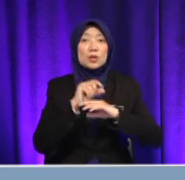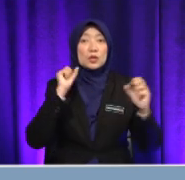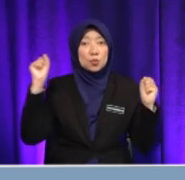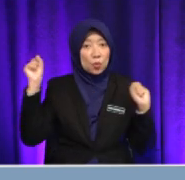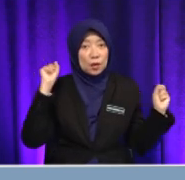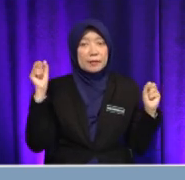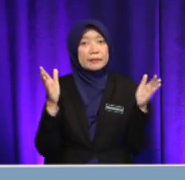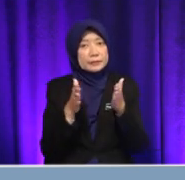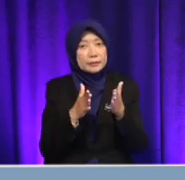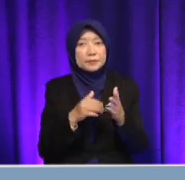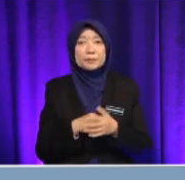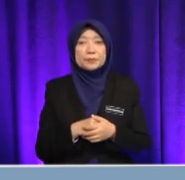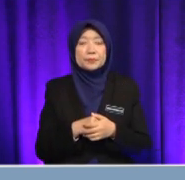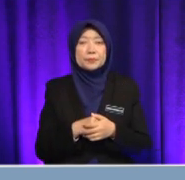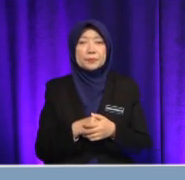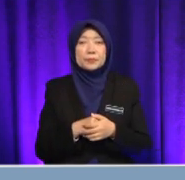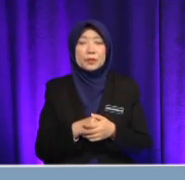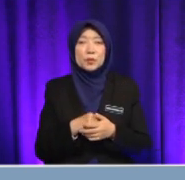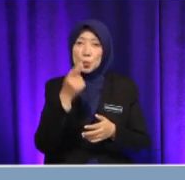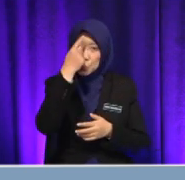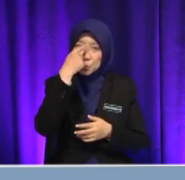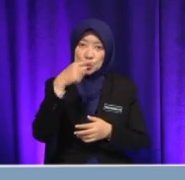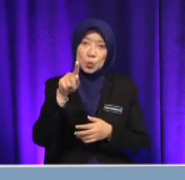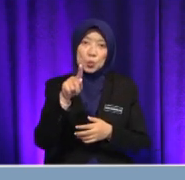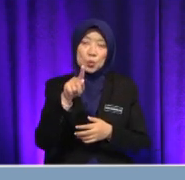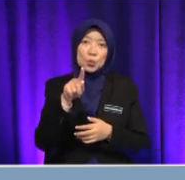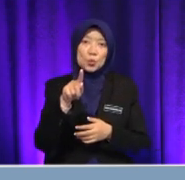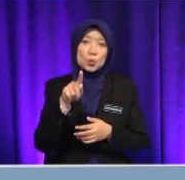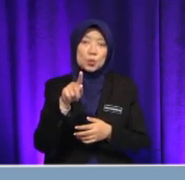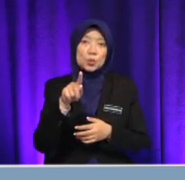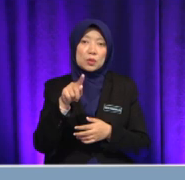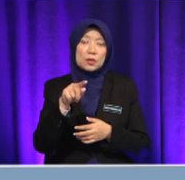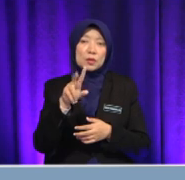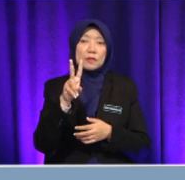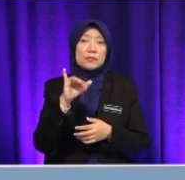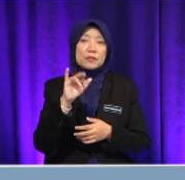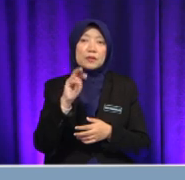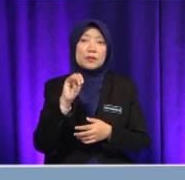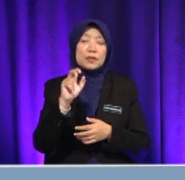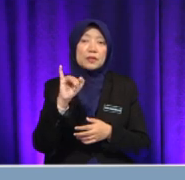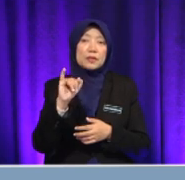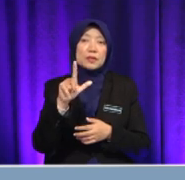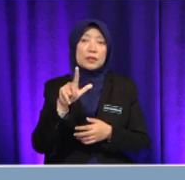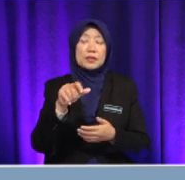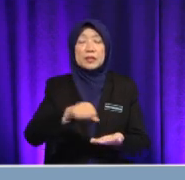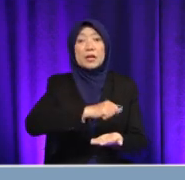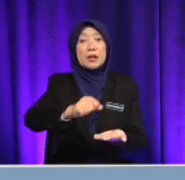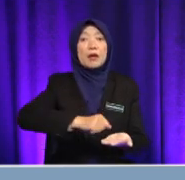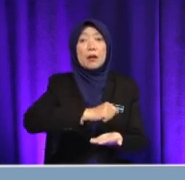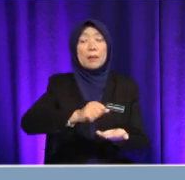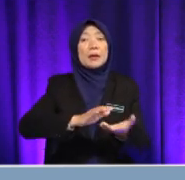kalau untuk yang kita gunakan untuk lap air sabun yang